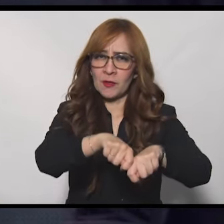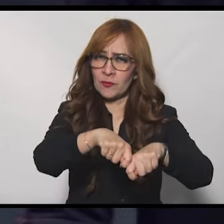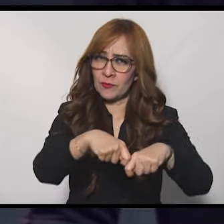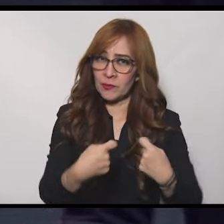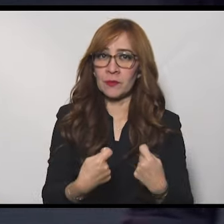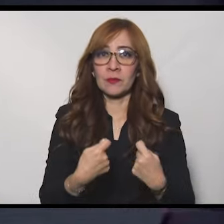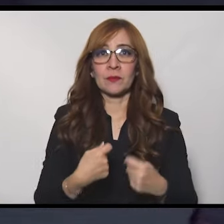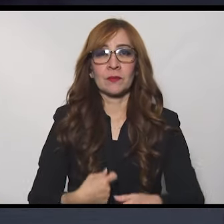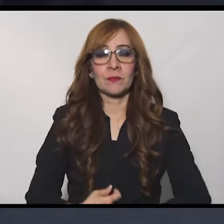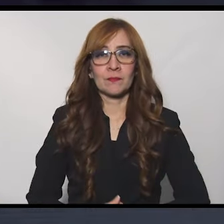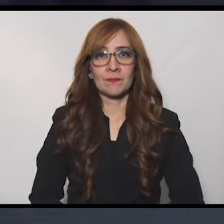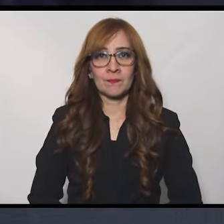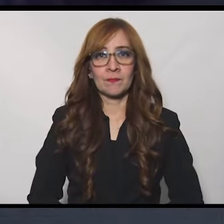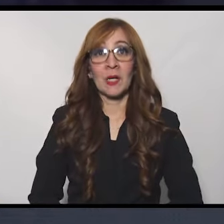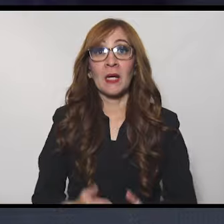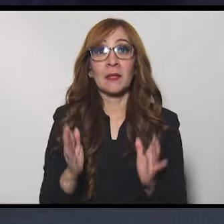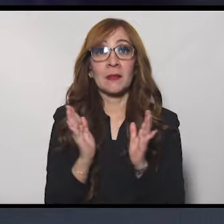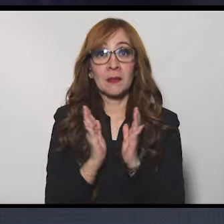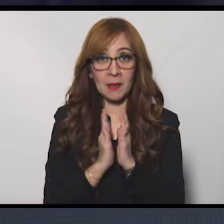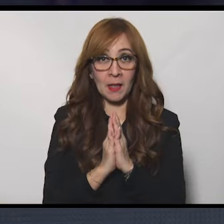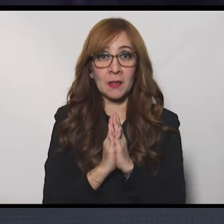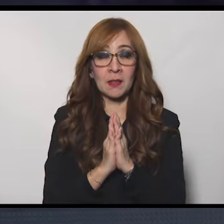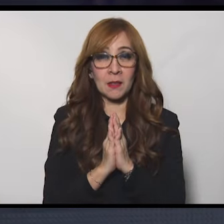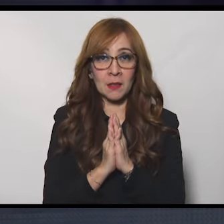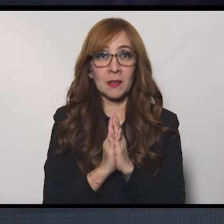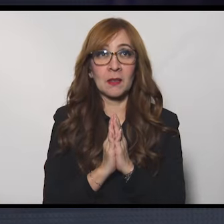Hancur. Dan